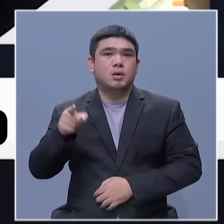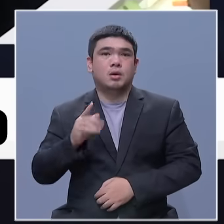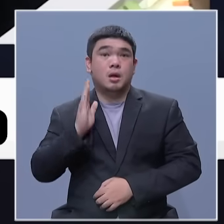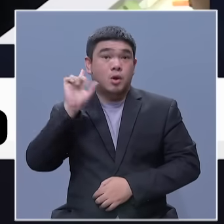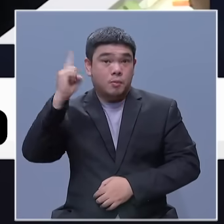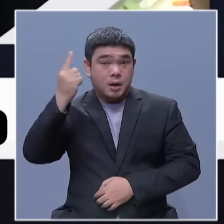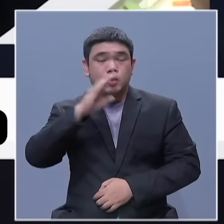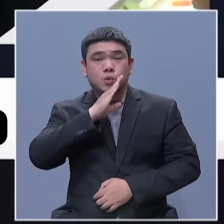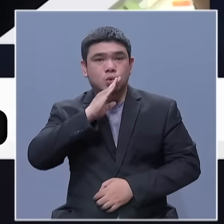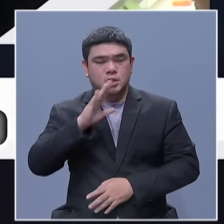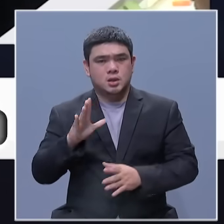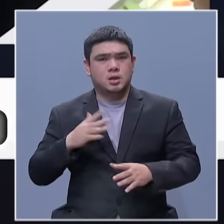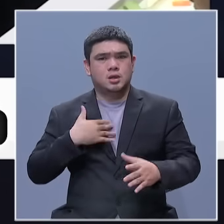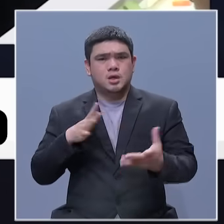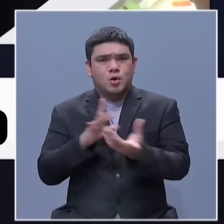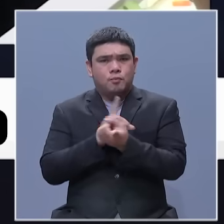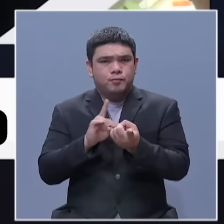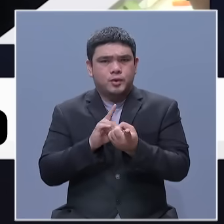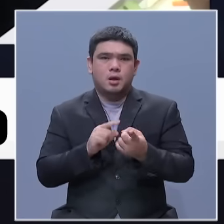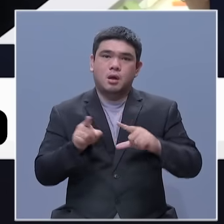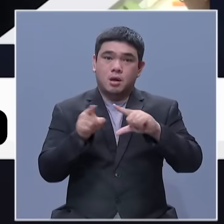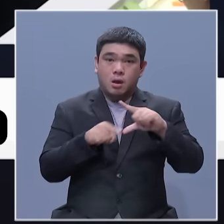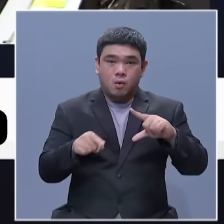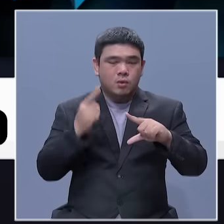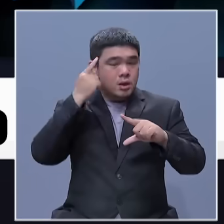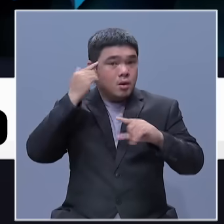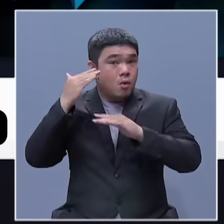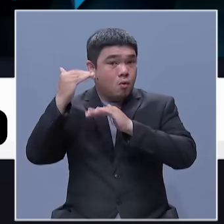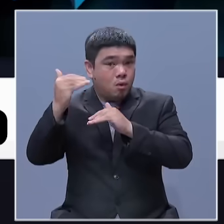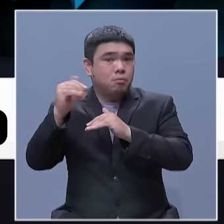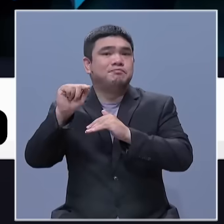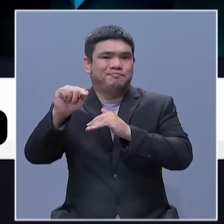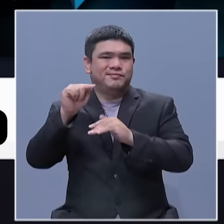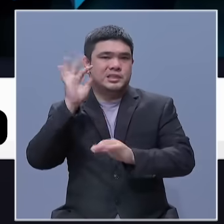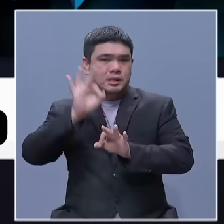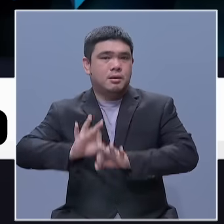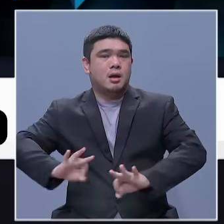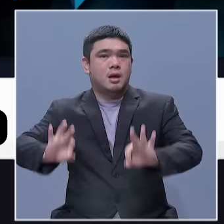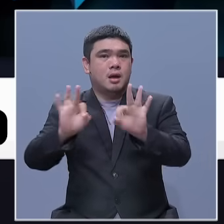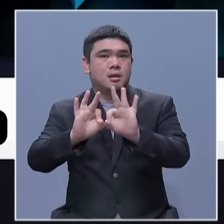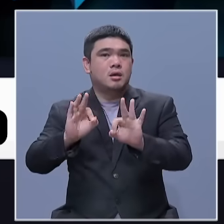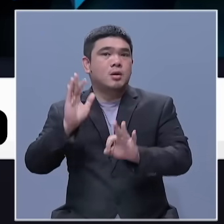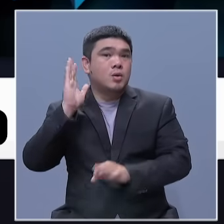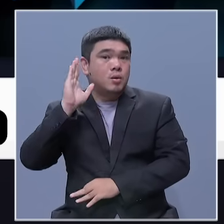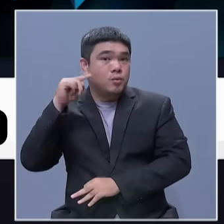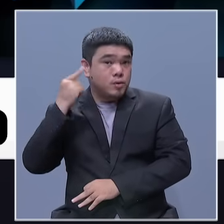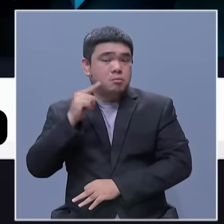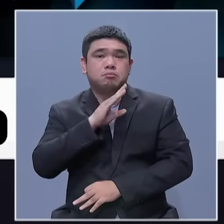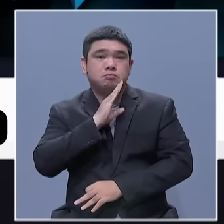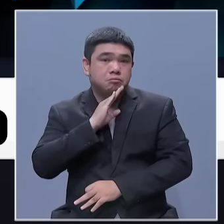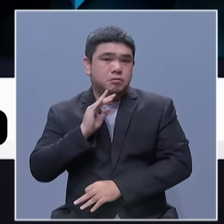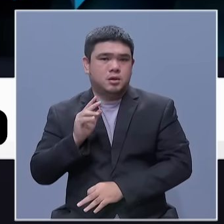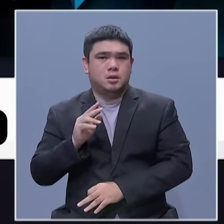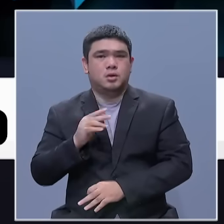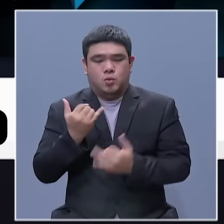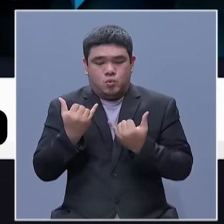ก็จะมีแรงกดดันจากสังคมค่ะทำให้พรรคก้าวไกลถูกคาดหวังว่าจะให้ความสำคัญเรื่องเพศมากที่สุดและผลของ